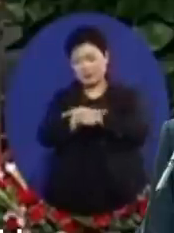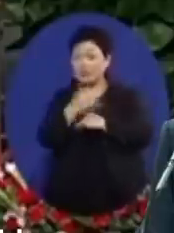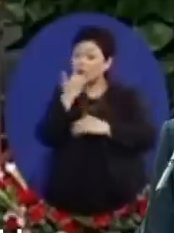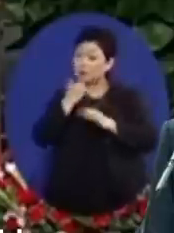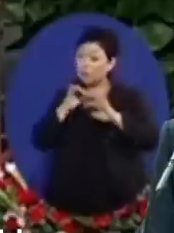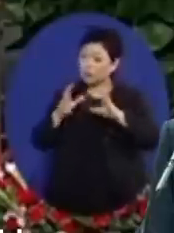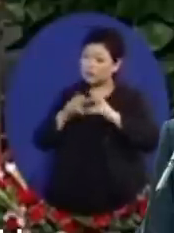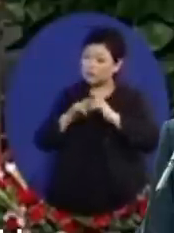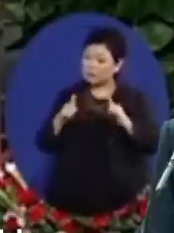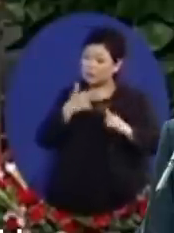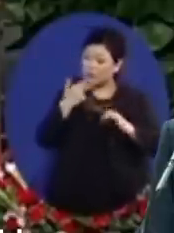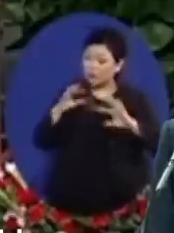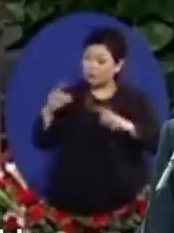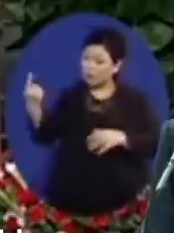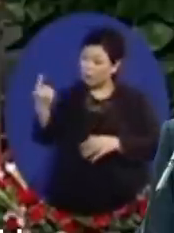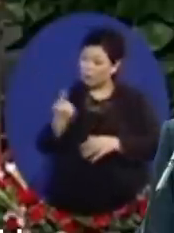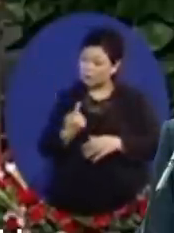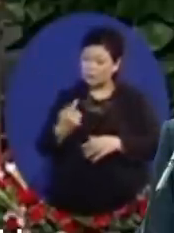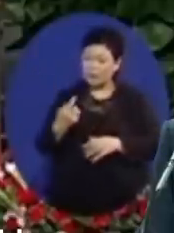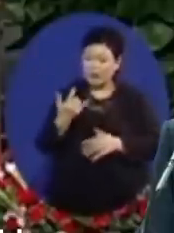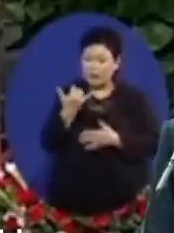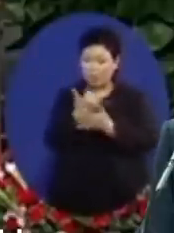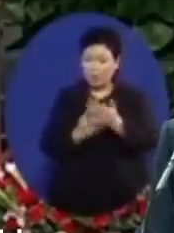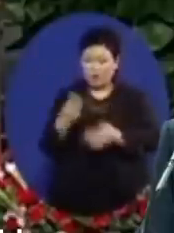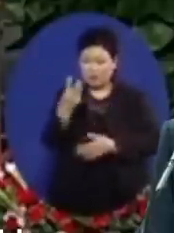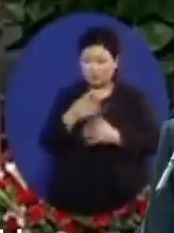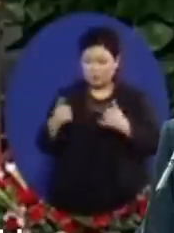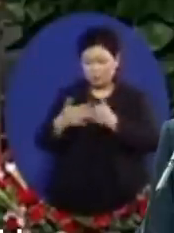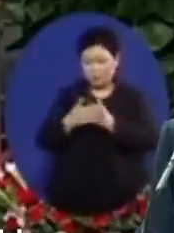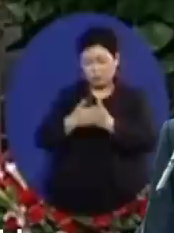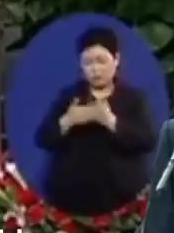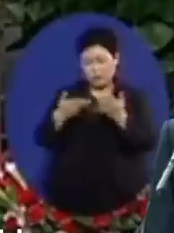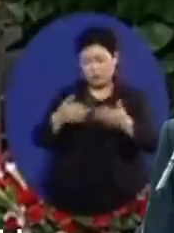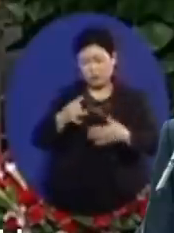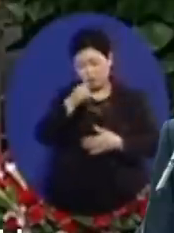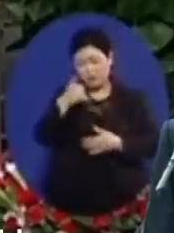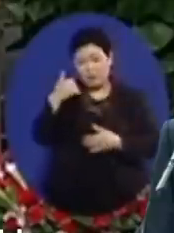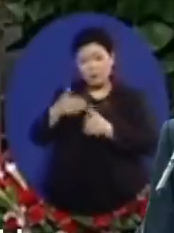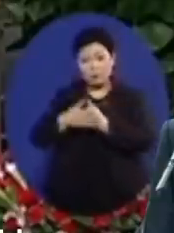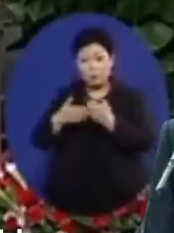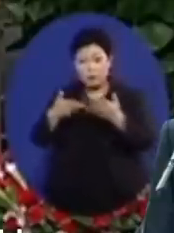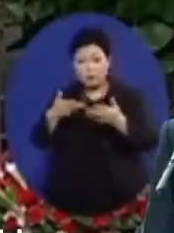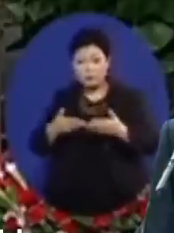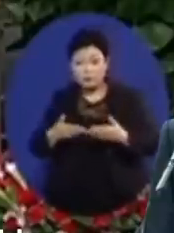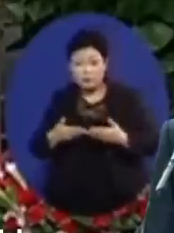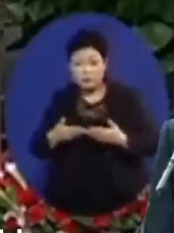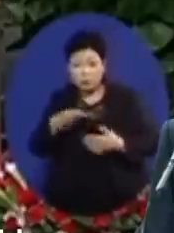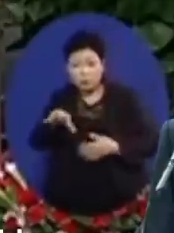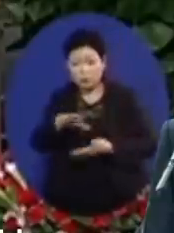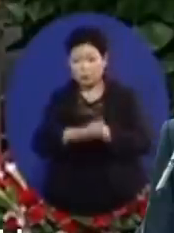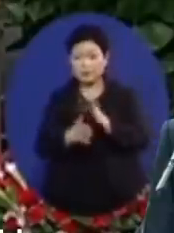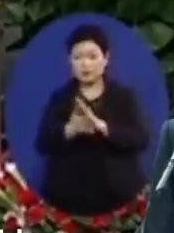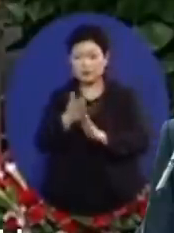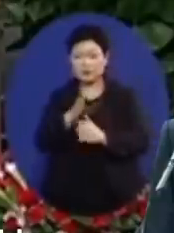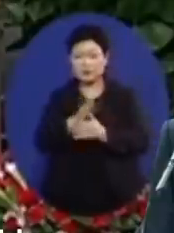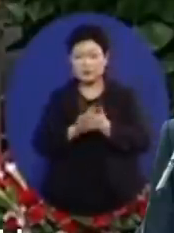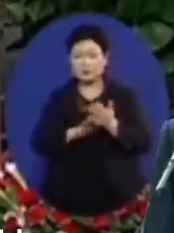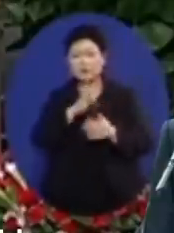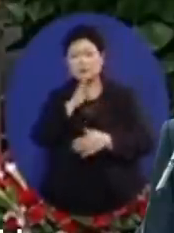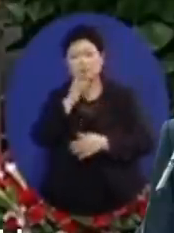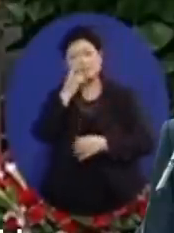사람이 영국에 와서 영국 고아 3,000명을 돌보는데 아무 도와주는 스폰서도 없이 너무나 안 됐다고